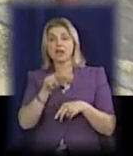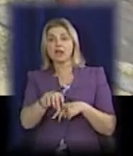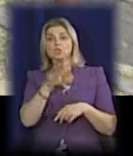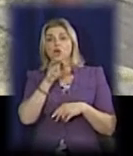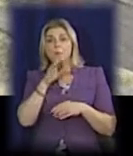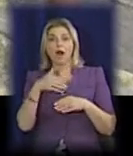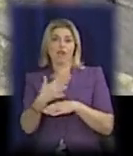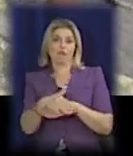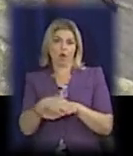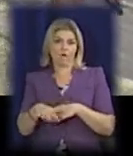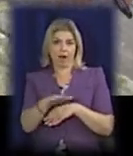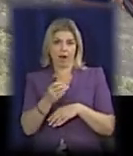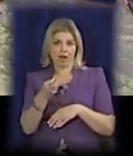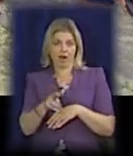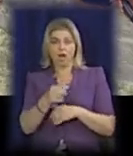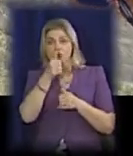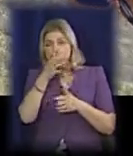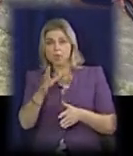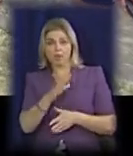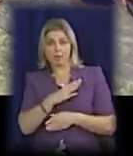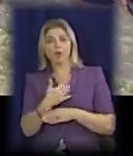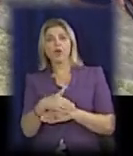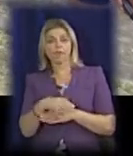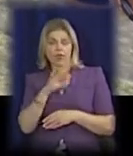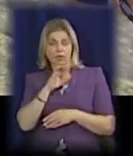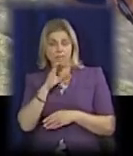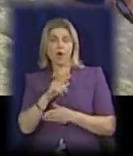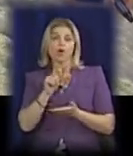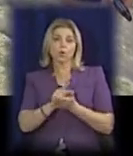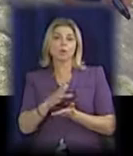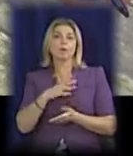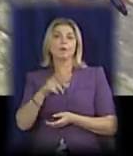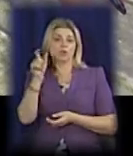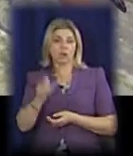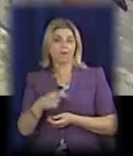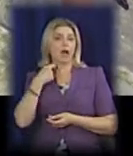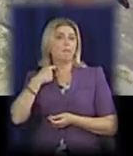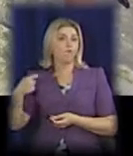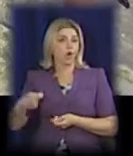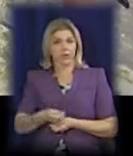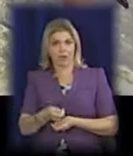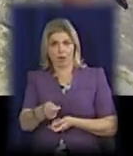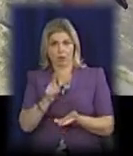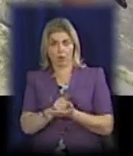так, да. Не може бути дворовая собака. Собака може бути чоловіка конкретно. Чоловік должен її на поводке на мотике.